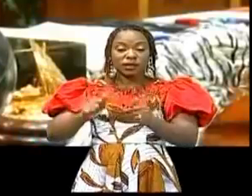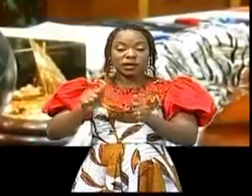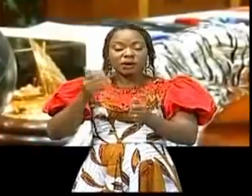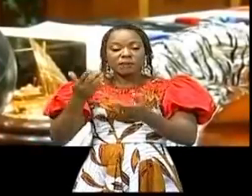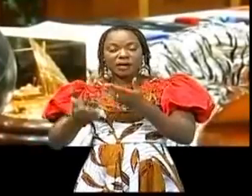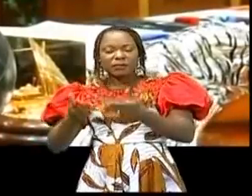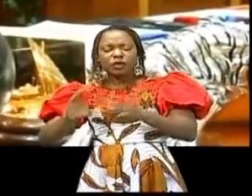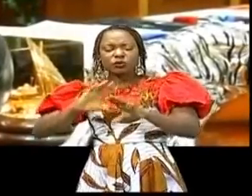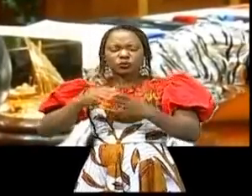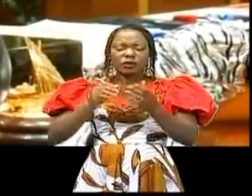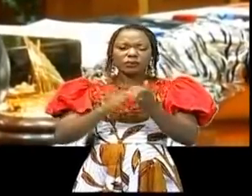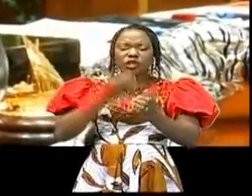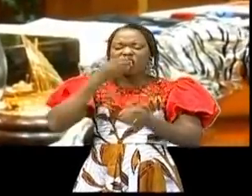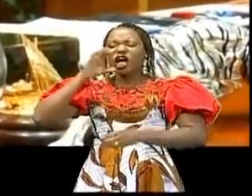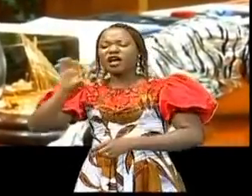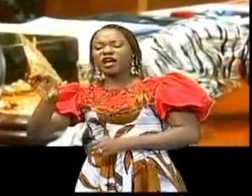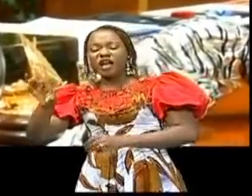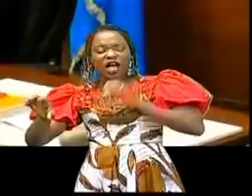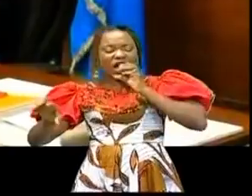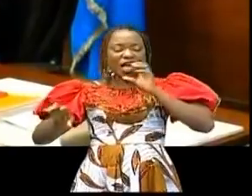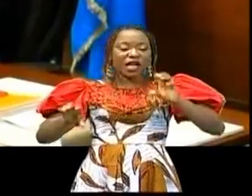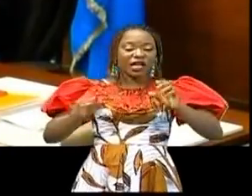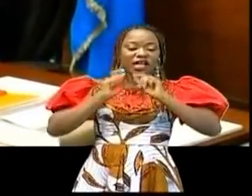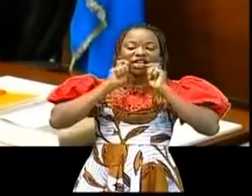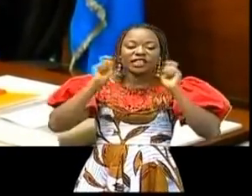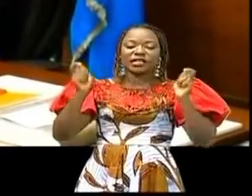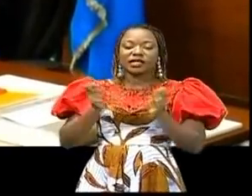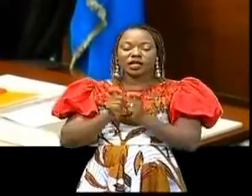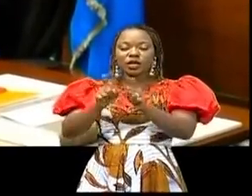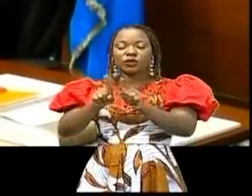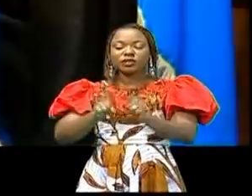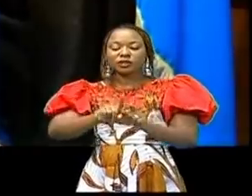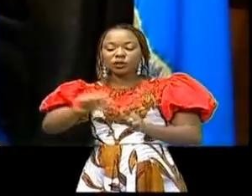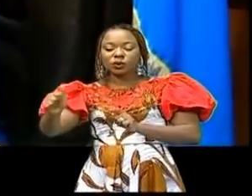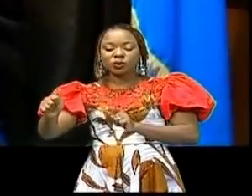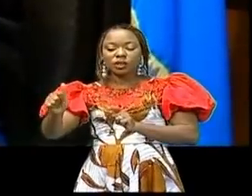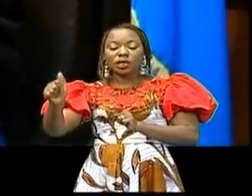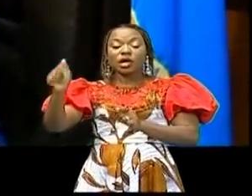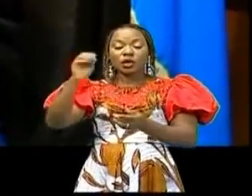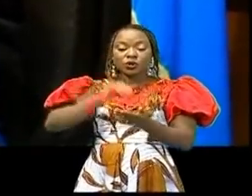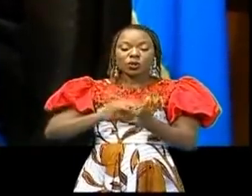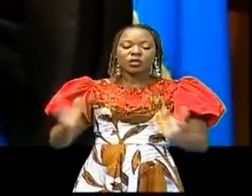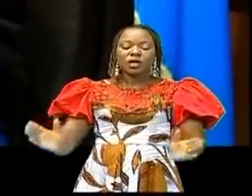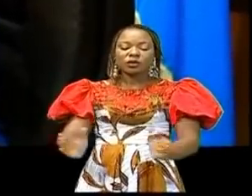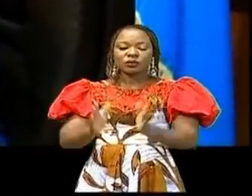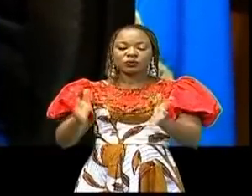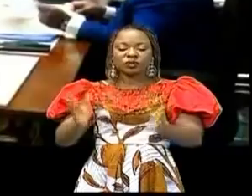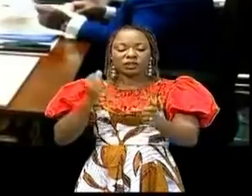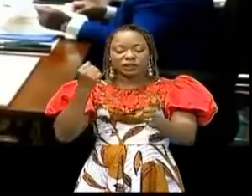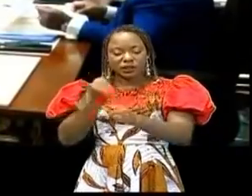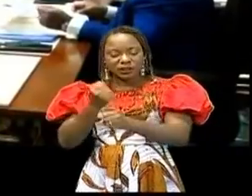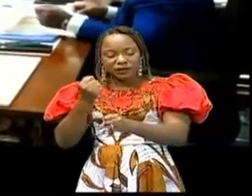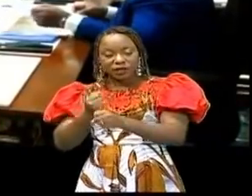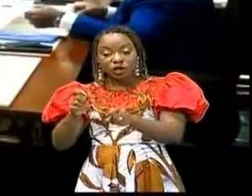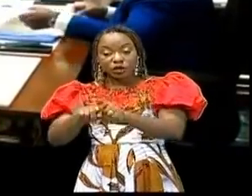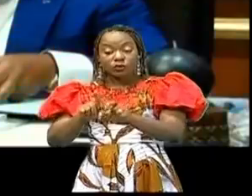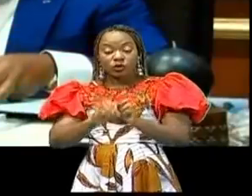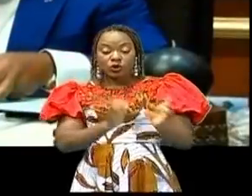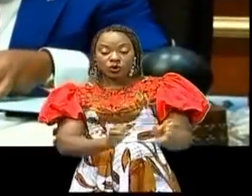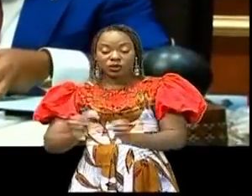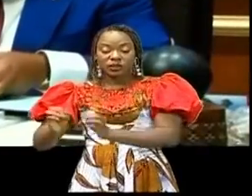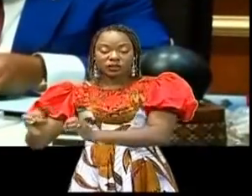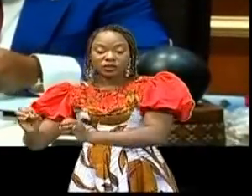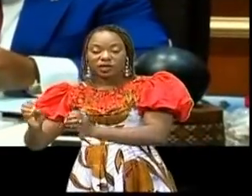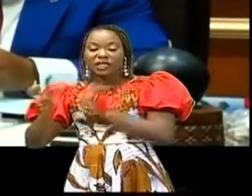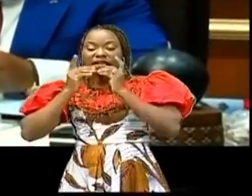auteurs de l'incitation à la haine et au tribalisme, et d'autre part, d'encourager les initiatives telles que l'organisation des